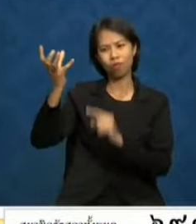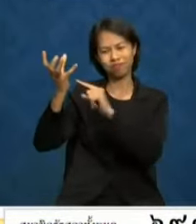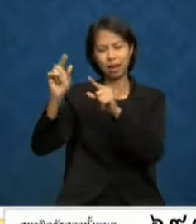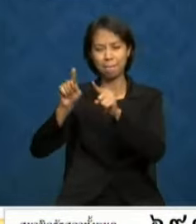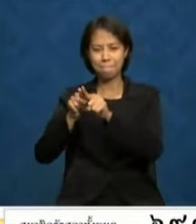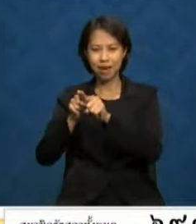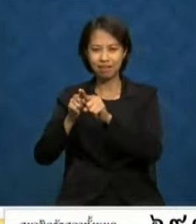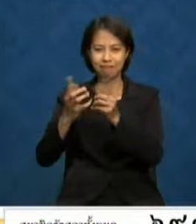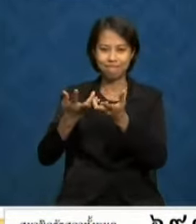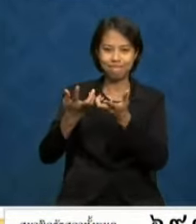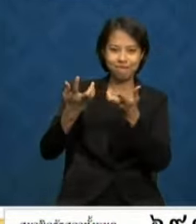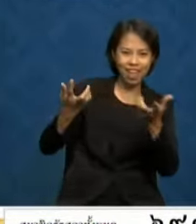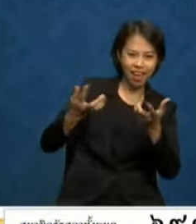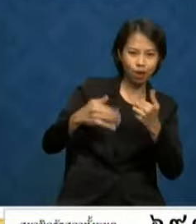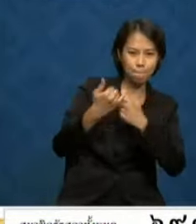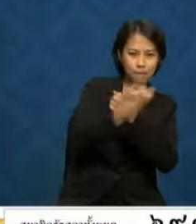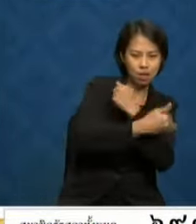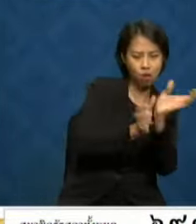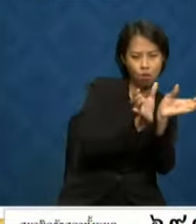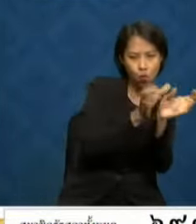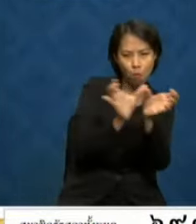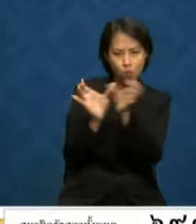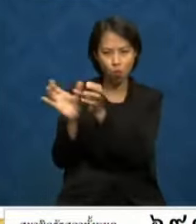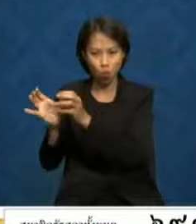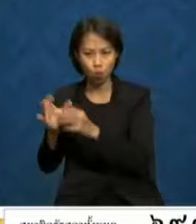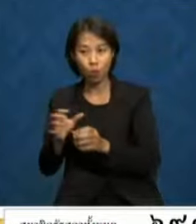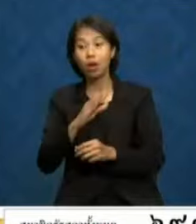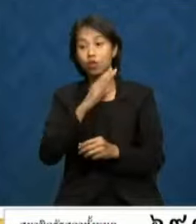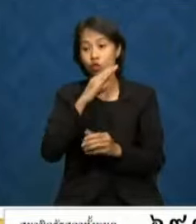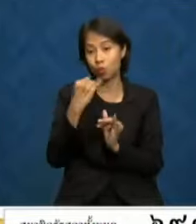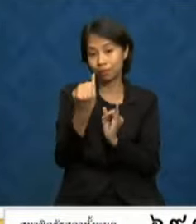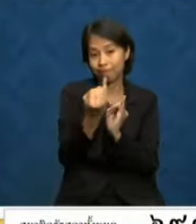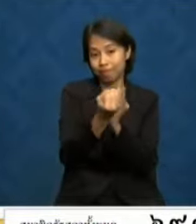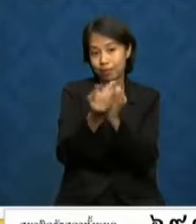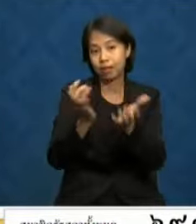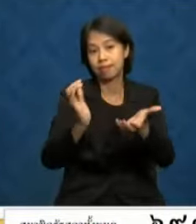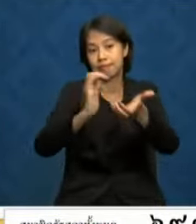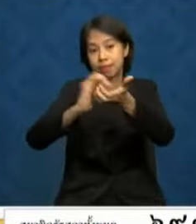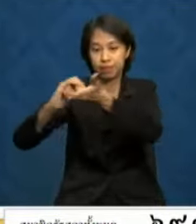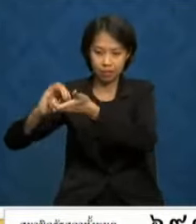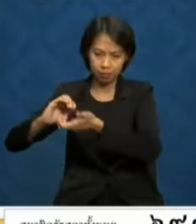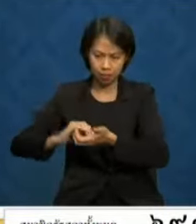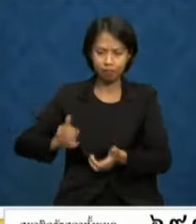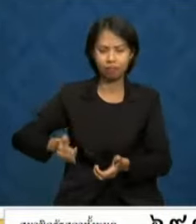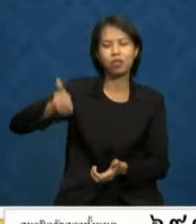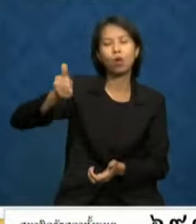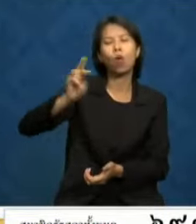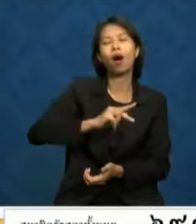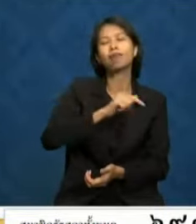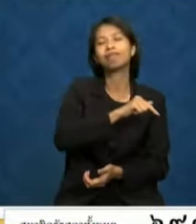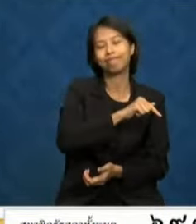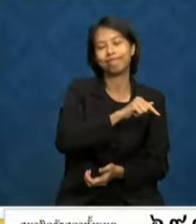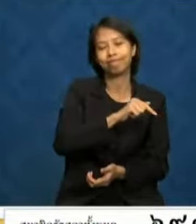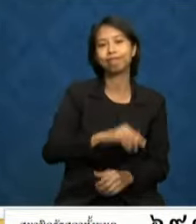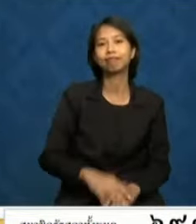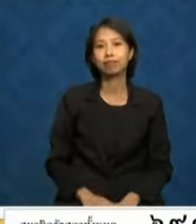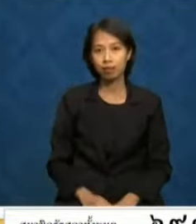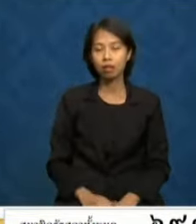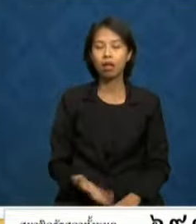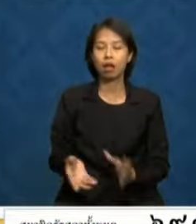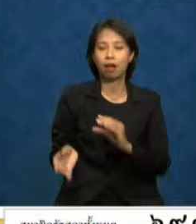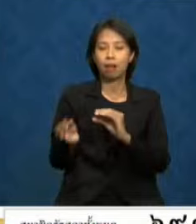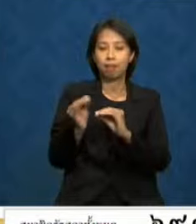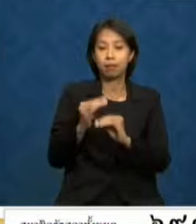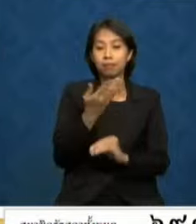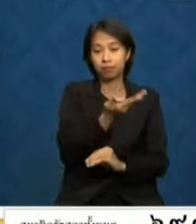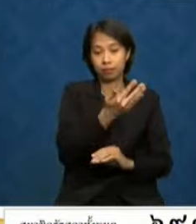างการมีเพื่อนเยอะดีกว่าไม่มีนะครับท่านประธานที่เคารพครับเพิ่มเติมจากยุทธศาสตร์ที่ท่านรัฐมนตรีว่าการก